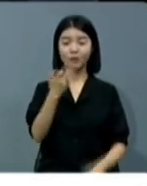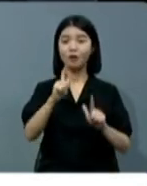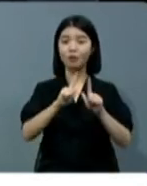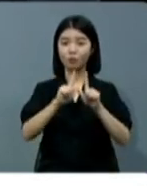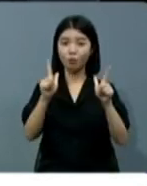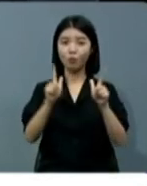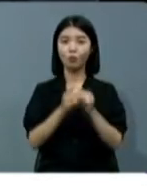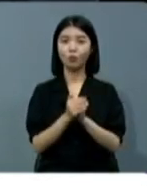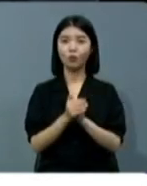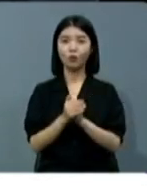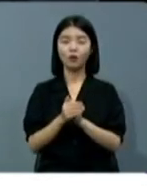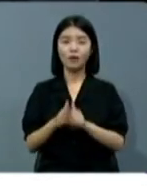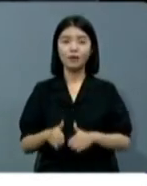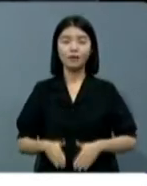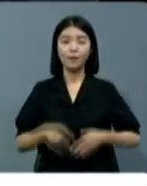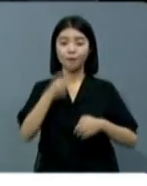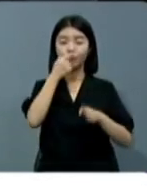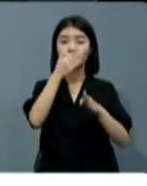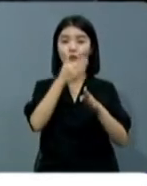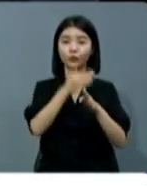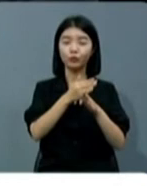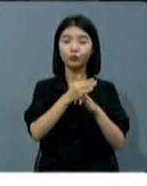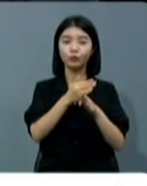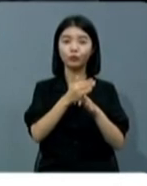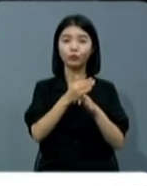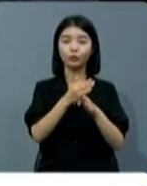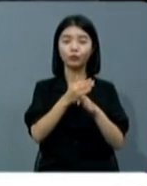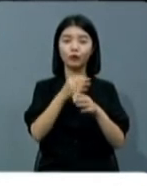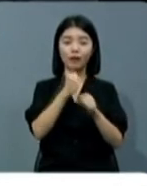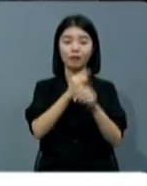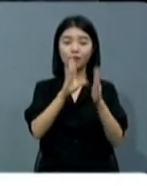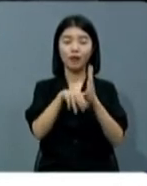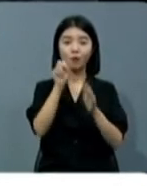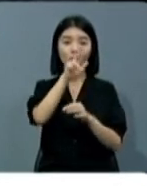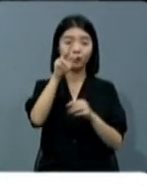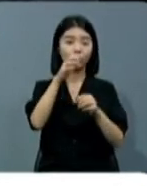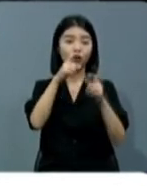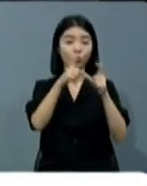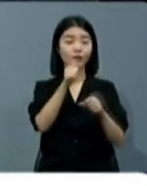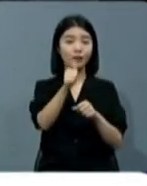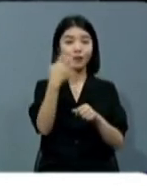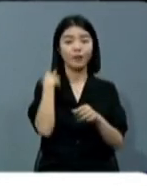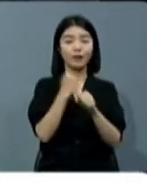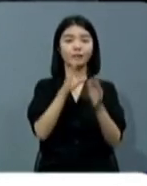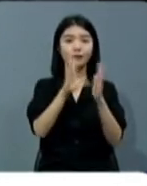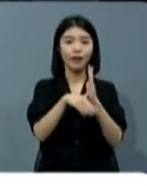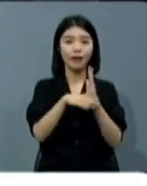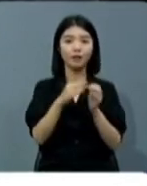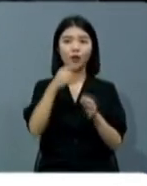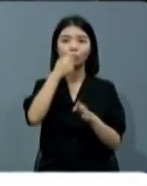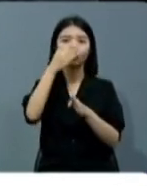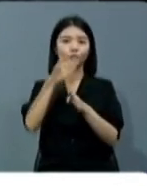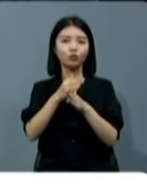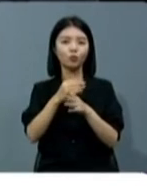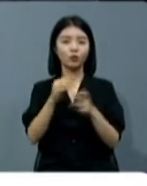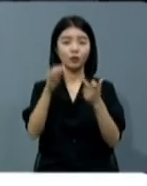우리 이제 남북 그 위장평화쇼를 할 때 원 후보님이 지사를 하시면서 김정은이 제주에 오면